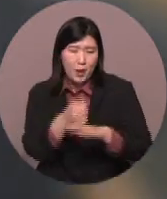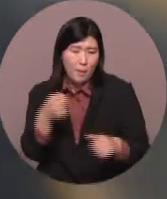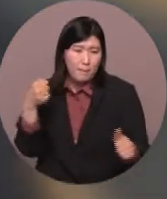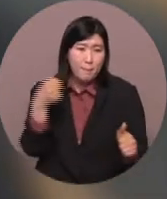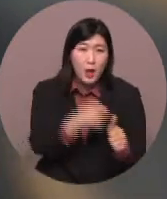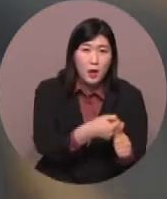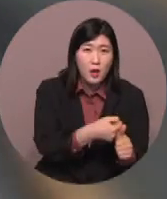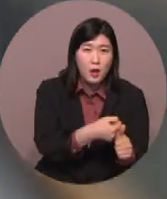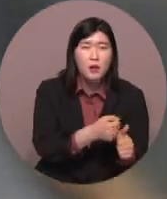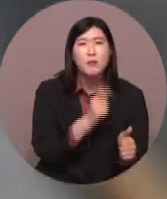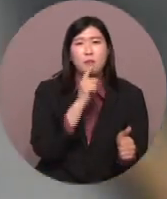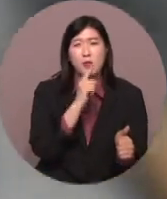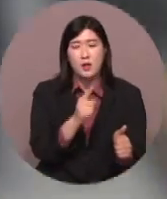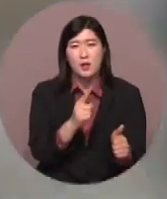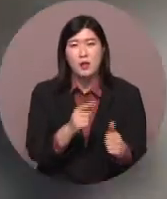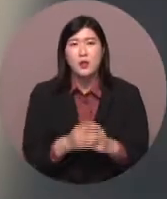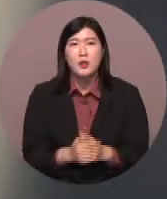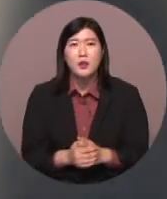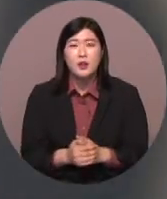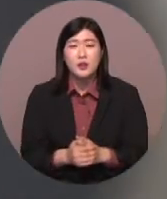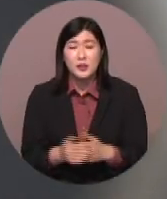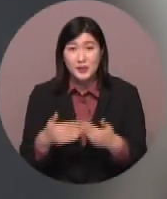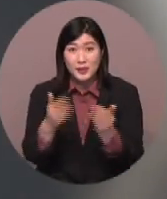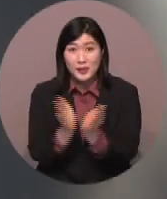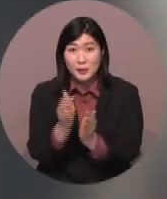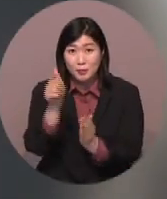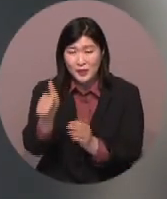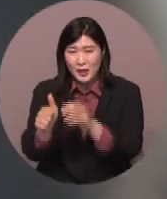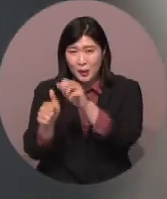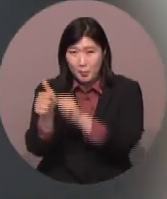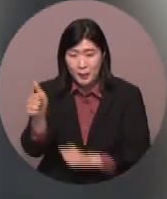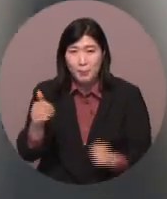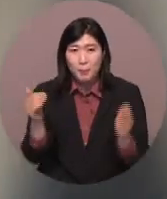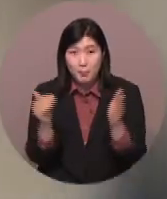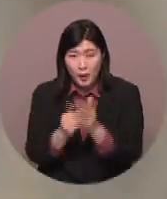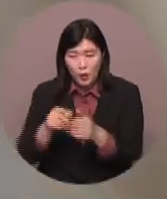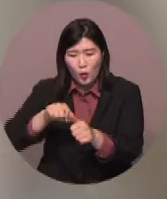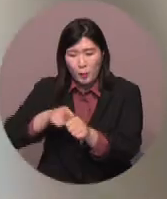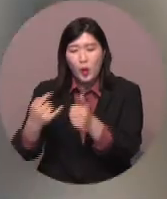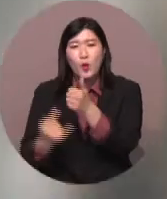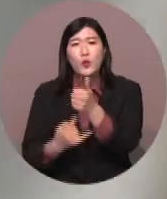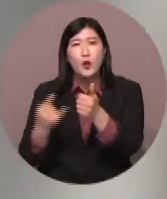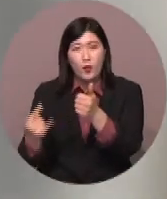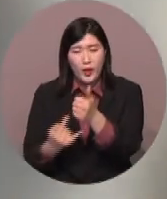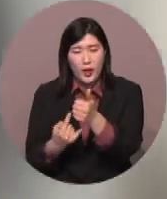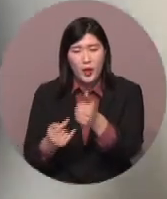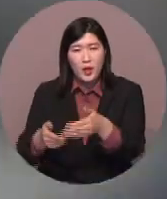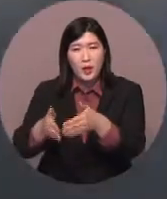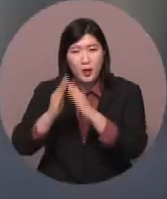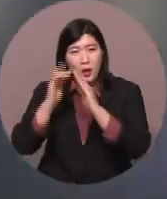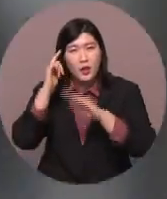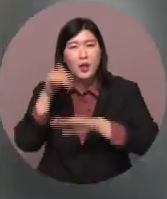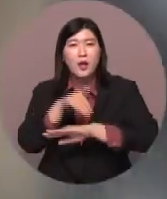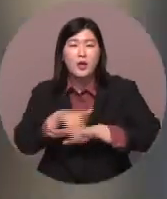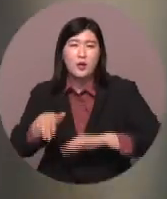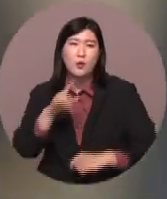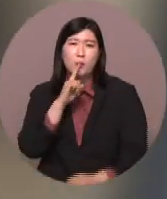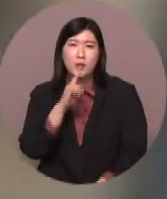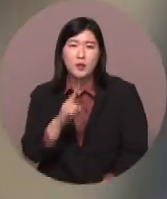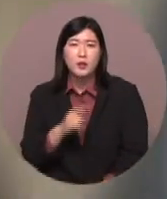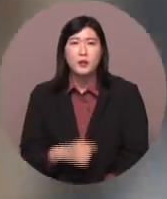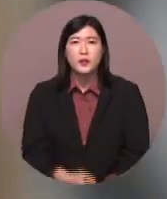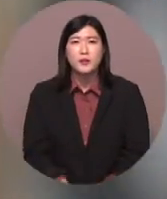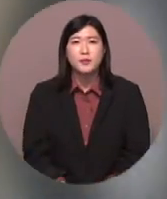욕설을 하고 폭행한 것으로 파악돼 쓰며 사건 직후 5팀 작을 직책 해임하고 다음주 징계위원회를 열